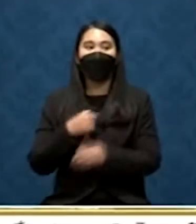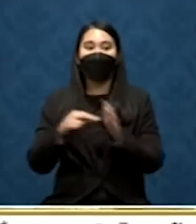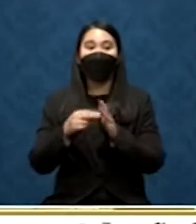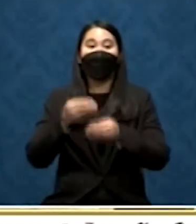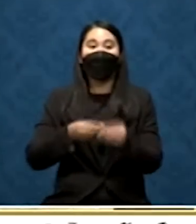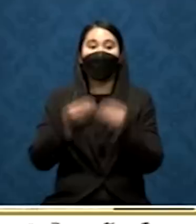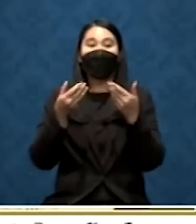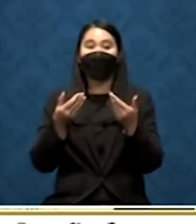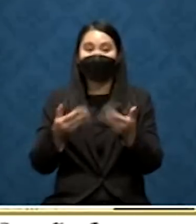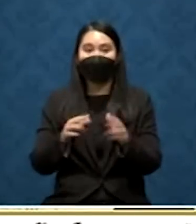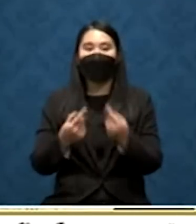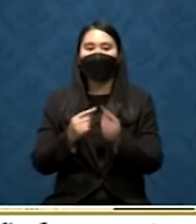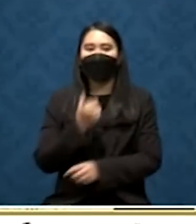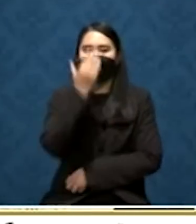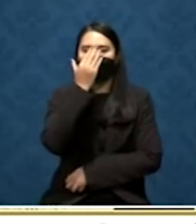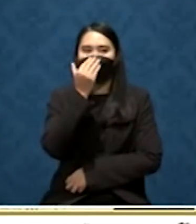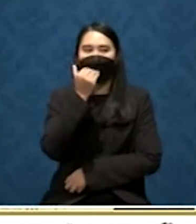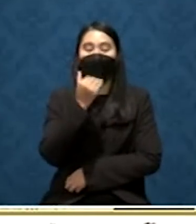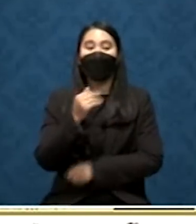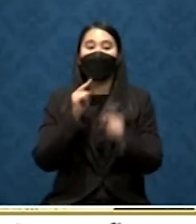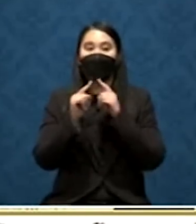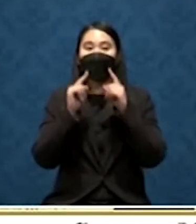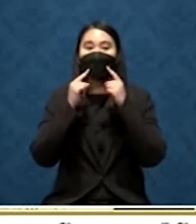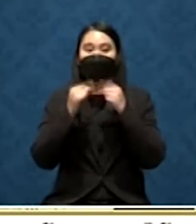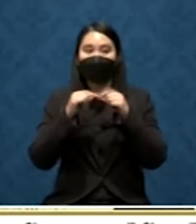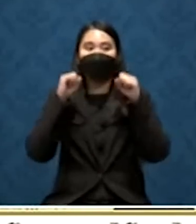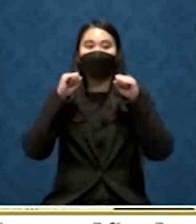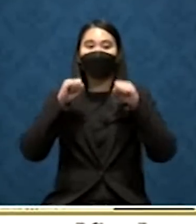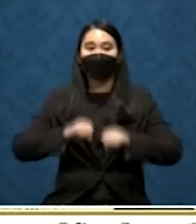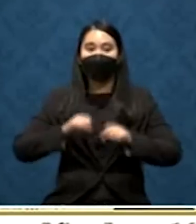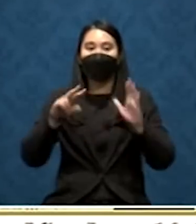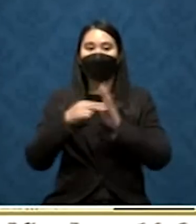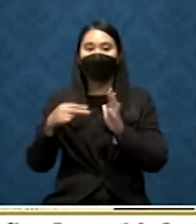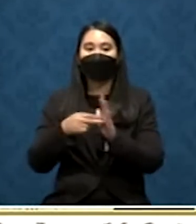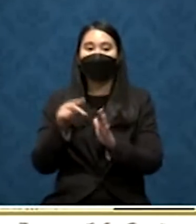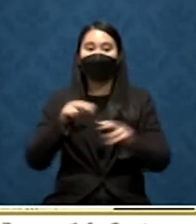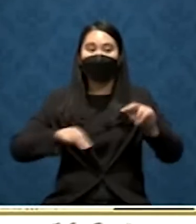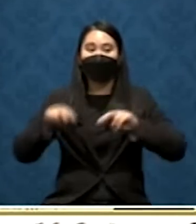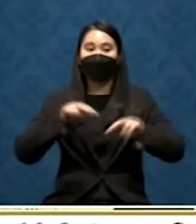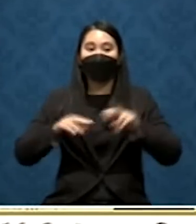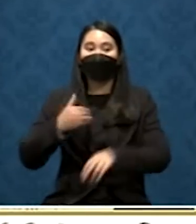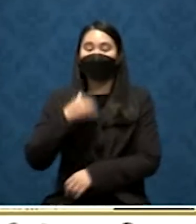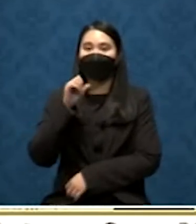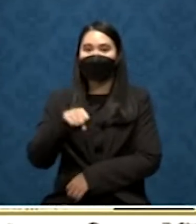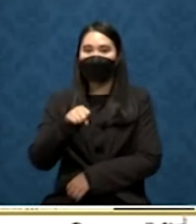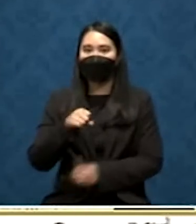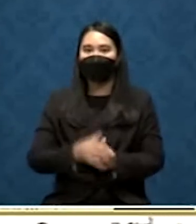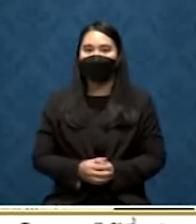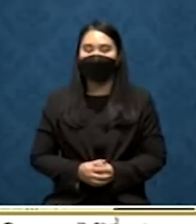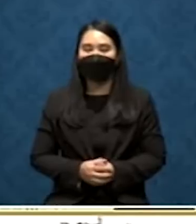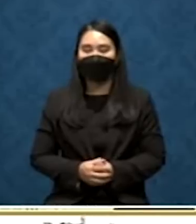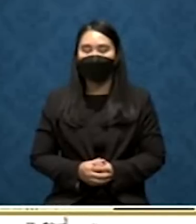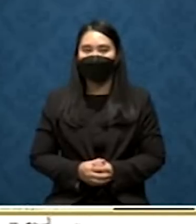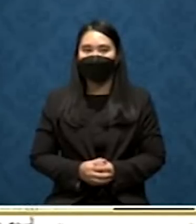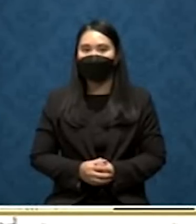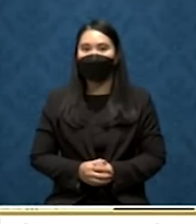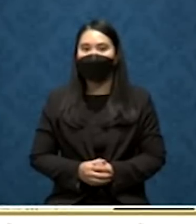แล้นครับ แล้วยังจะมาตอบปกลงร่วมแร์กแบบนี้แปลว่ายังดูแลกิจการกัอยู่ใช่มั้ยภาพ